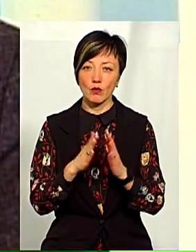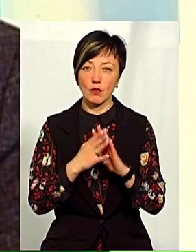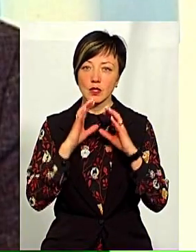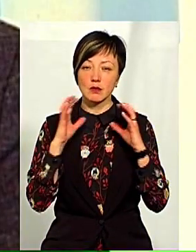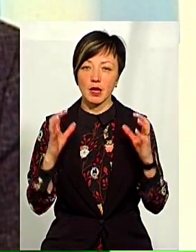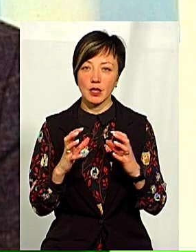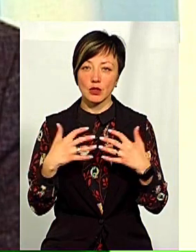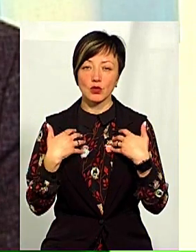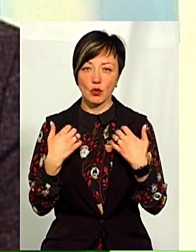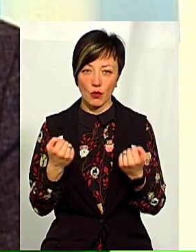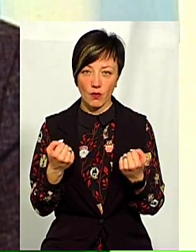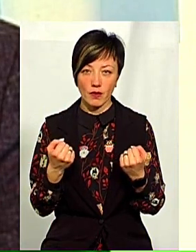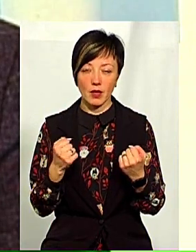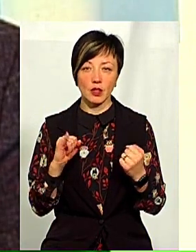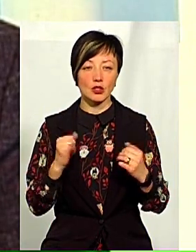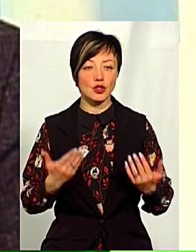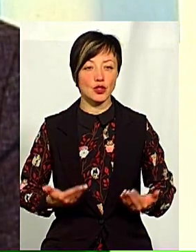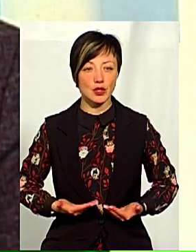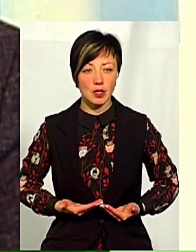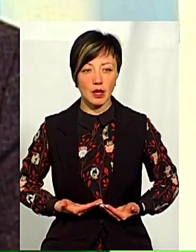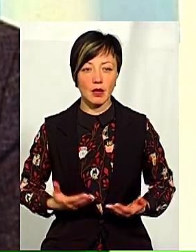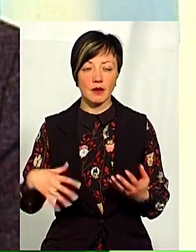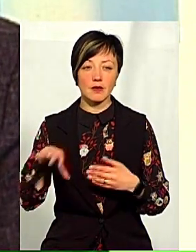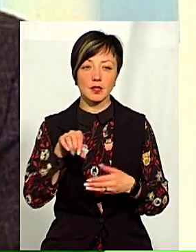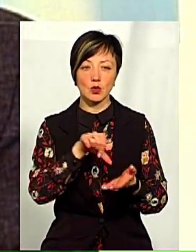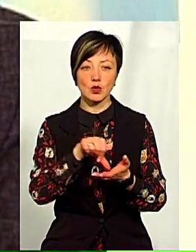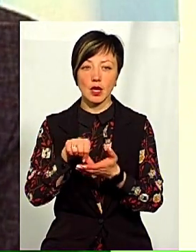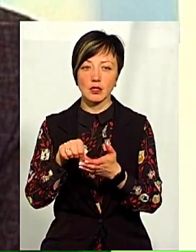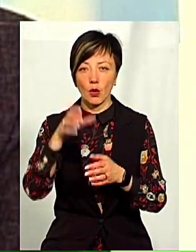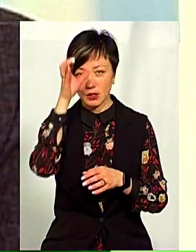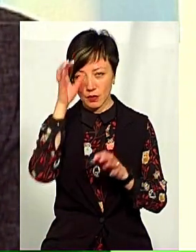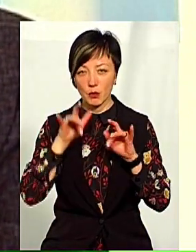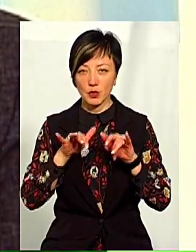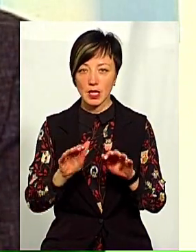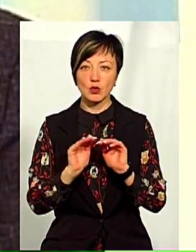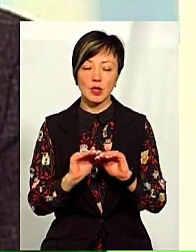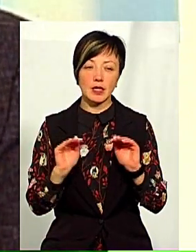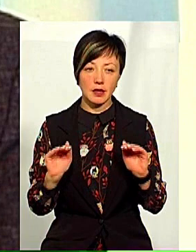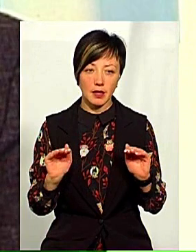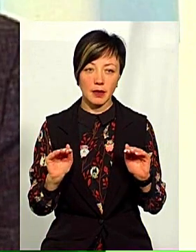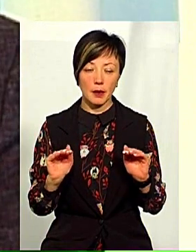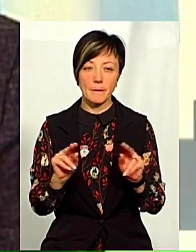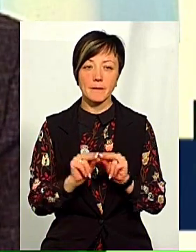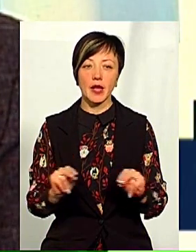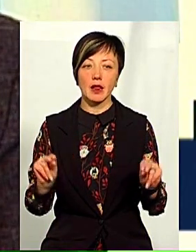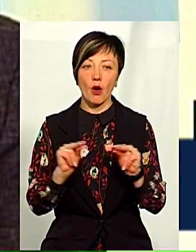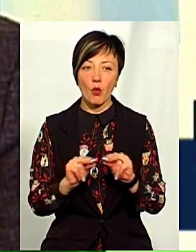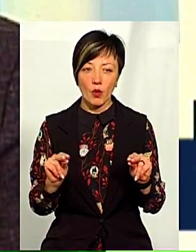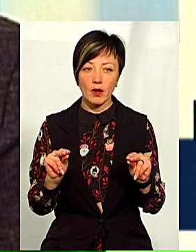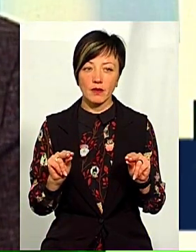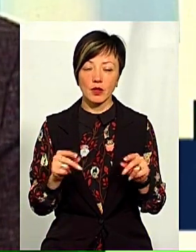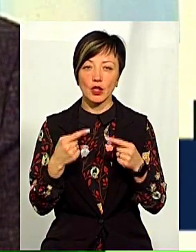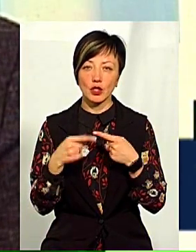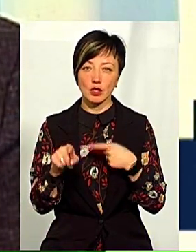збереження здоров'я і життя всіх учасників освітнього процесу, тобто дітей, педагогів,